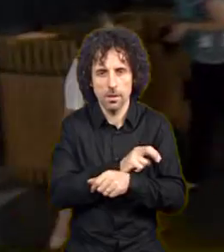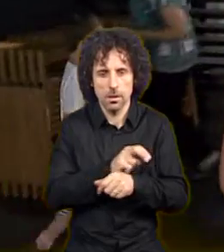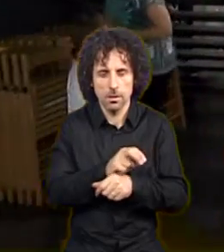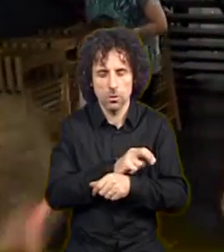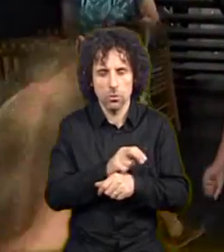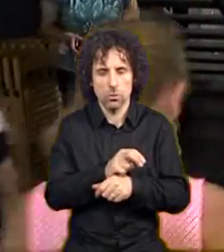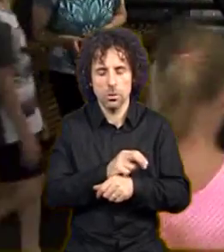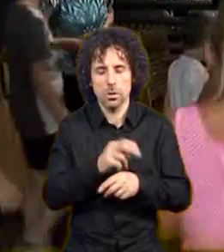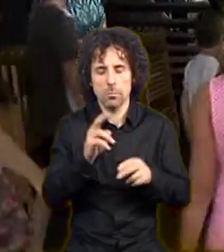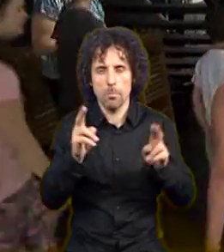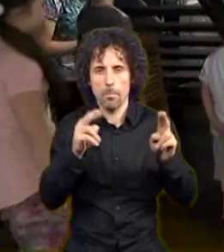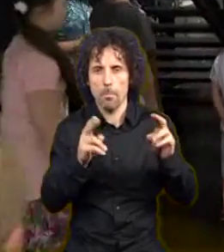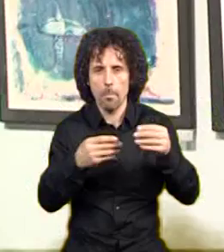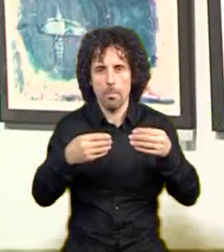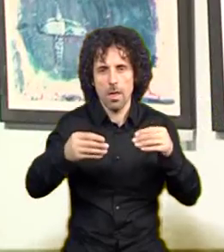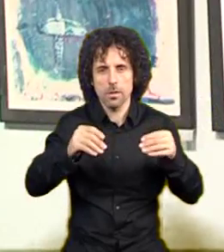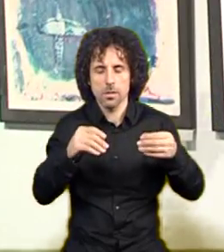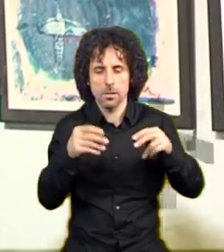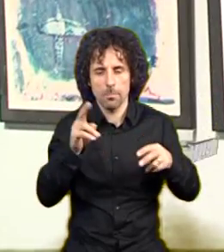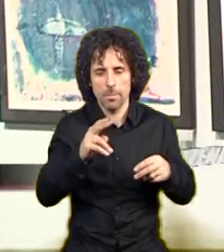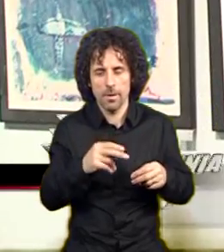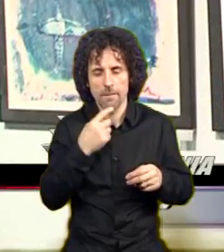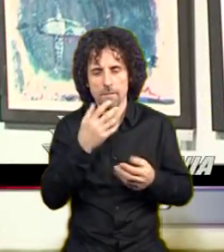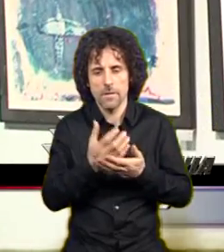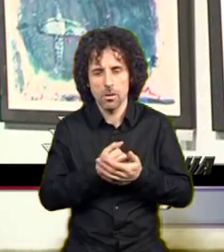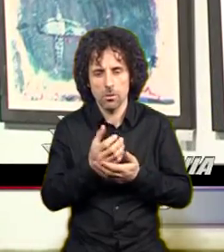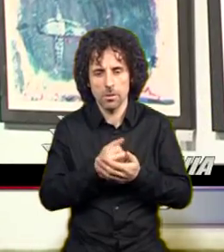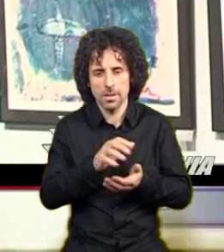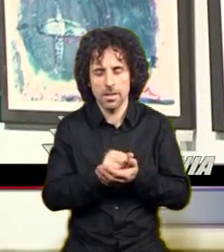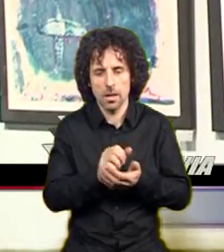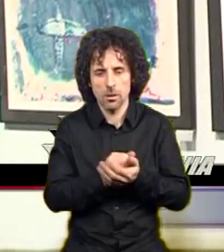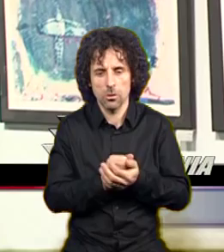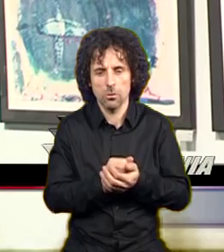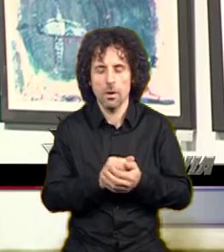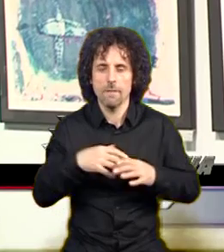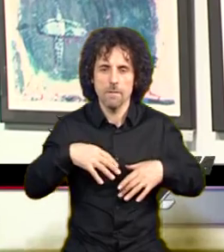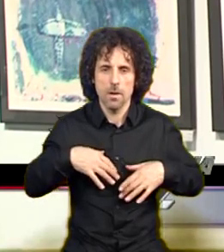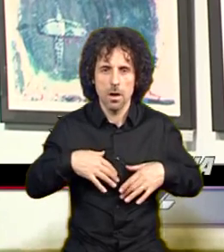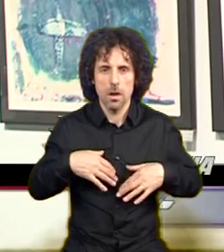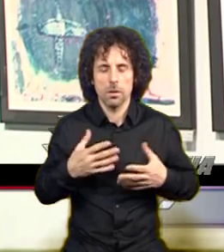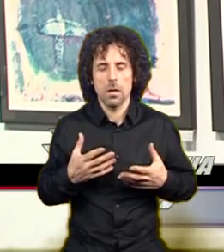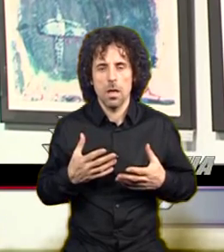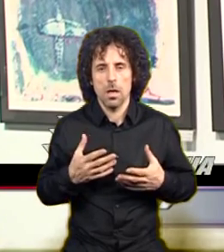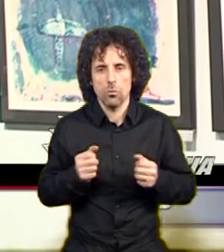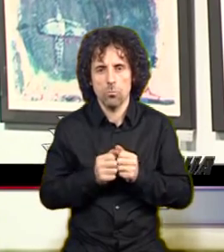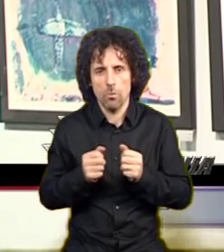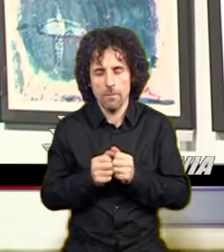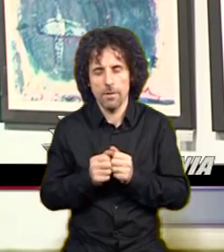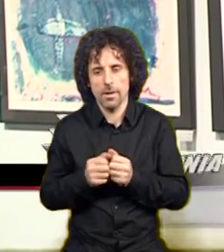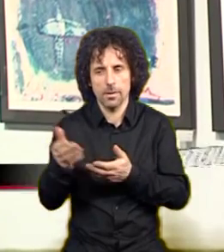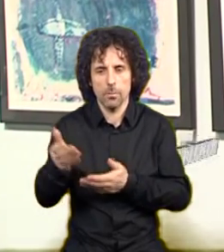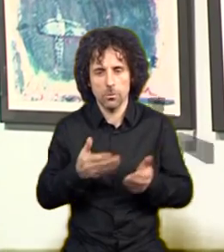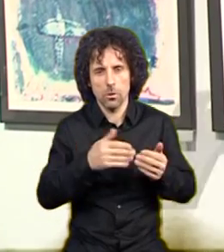techniki plastyczne, co wykorzystamy właśnie na zajęciach w czasie ferii, gdzie